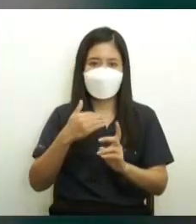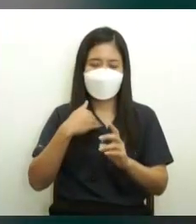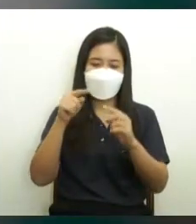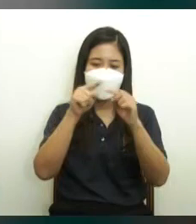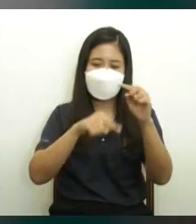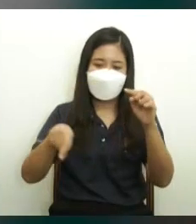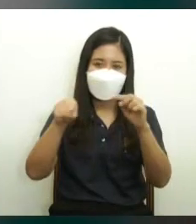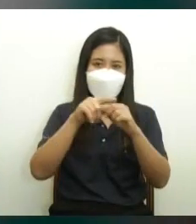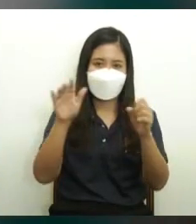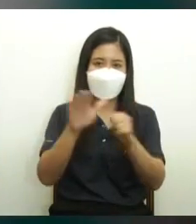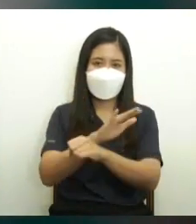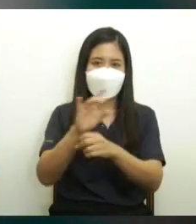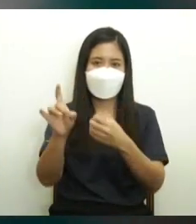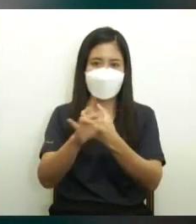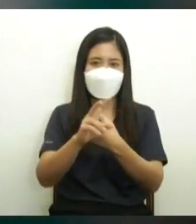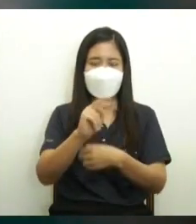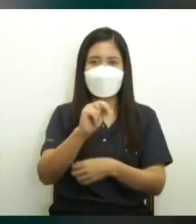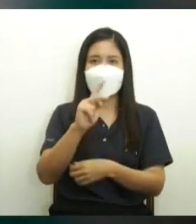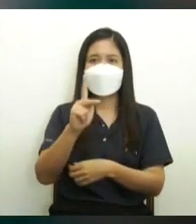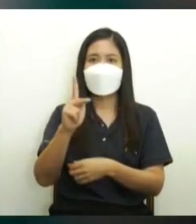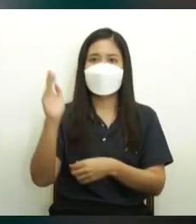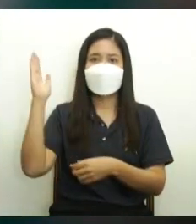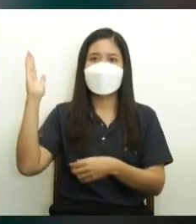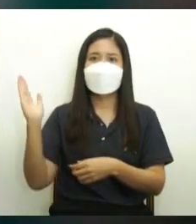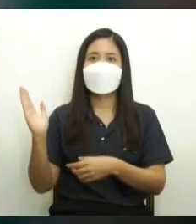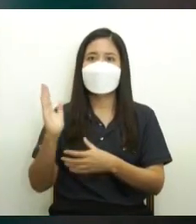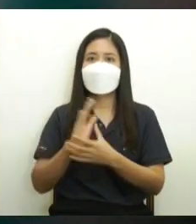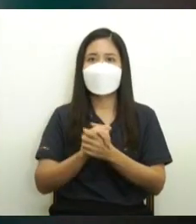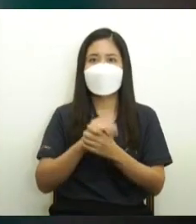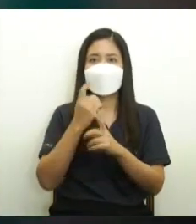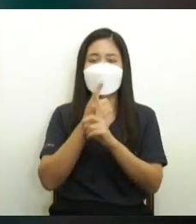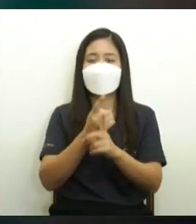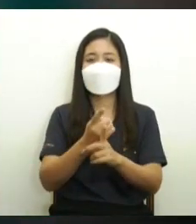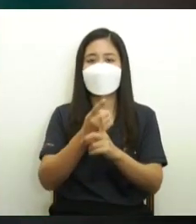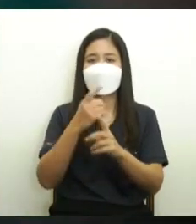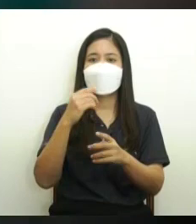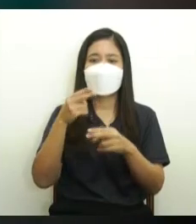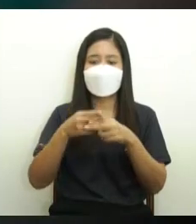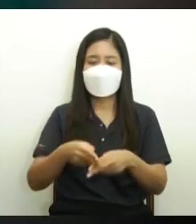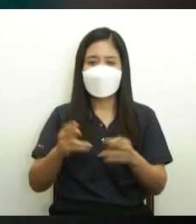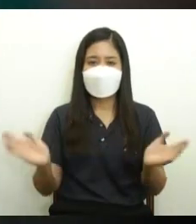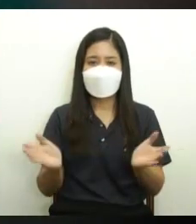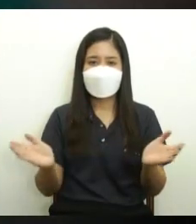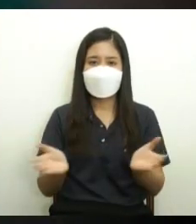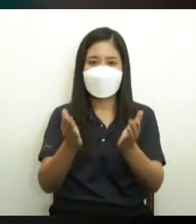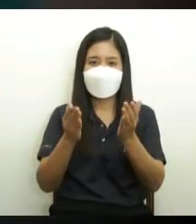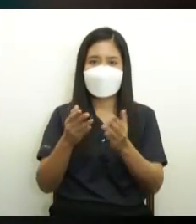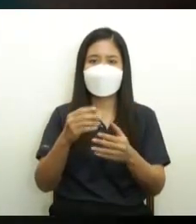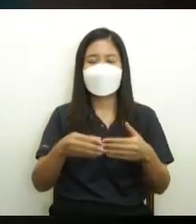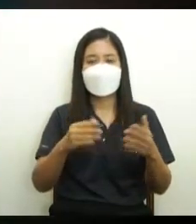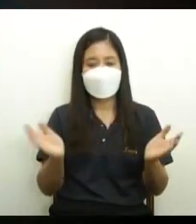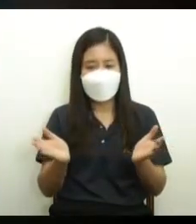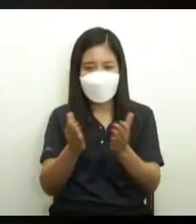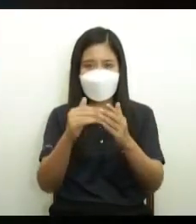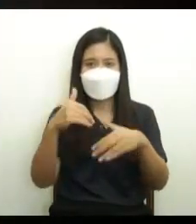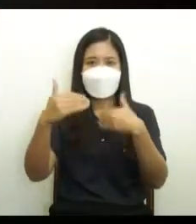ดมมิงด้วยนวัตกรรม 4D Focus Model ซึ่งมีแนวทางการขับเคลื่อนเพื่อการพัฒนาและต่อยอดสู่ความยั่งยืนคร